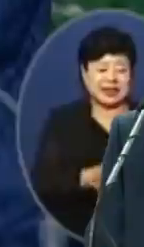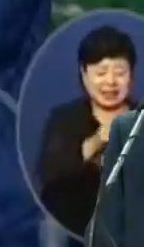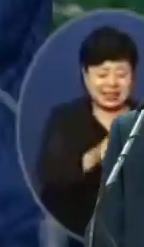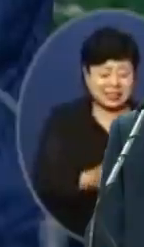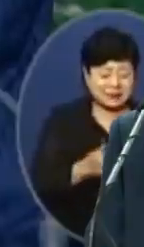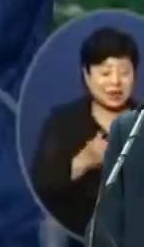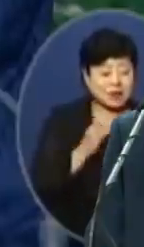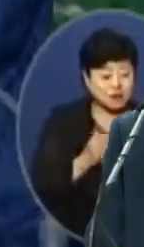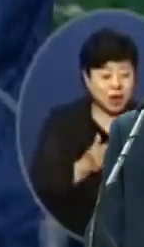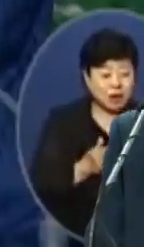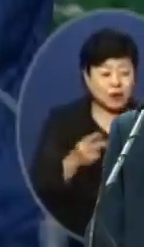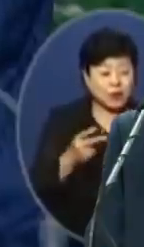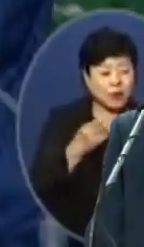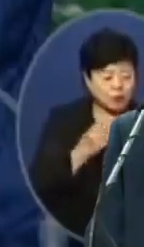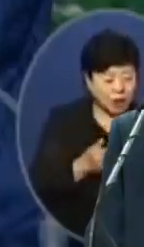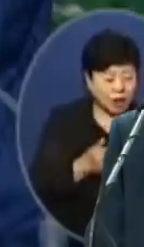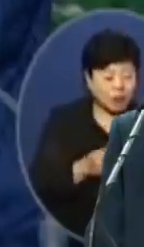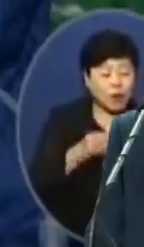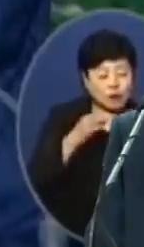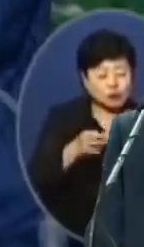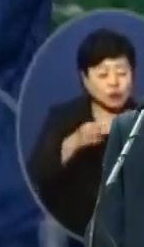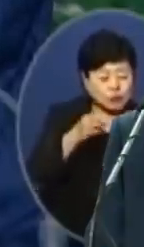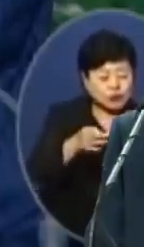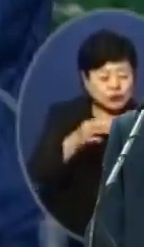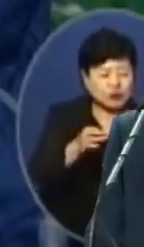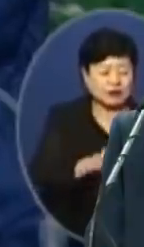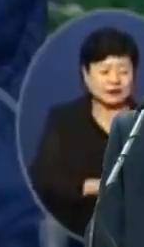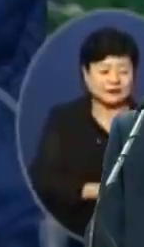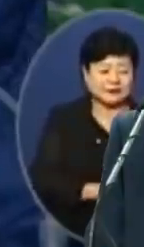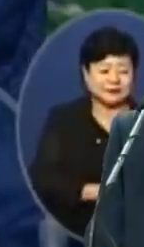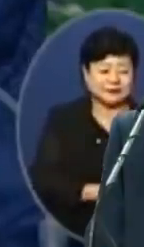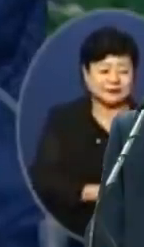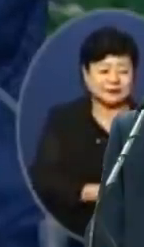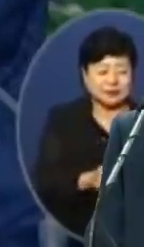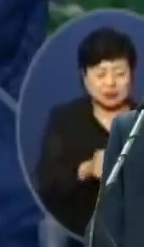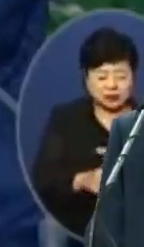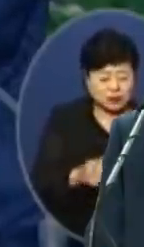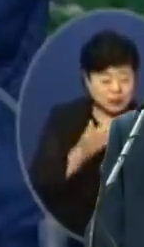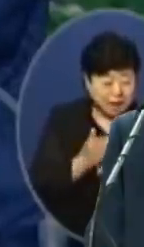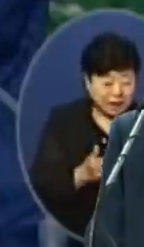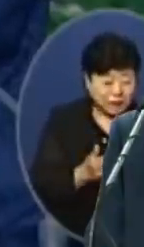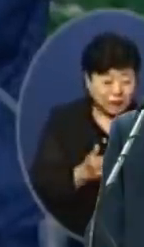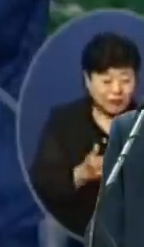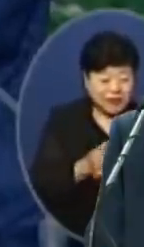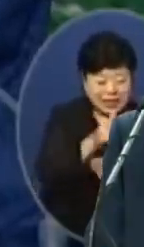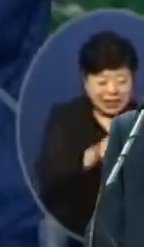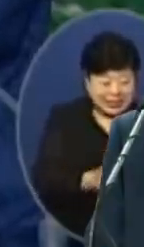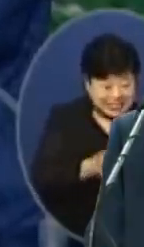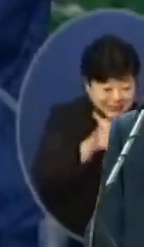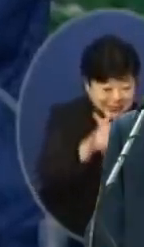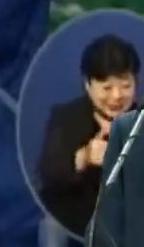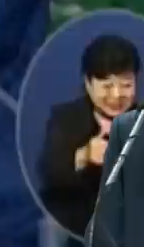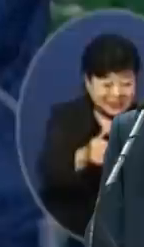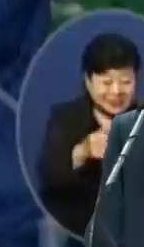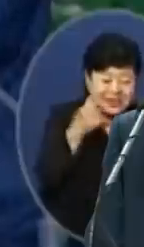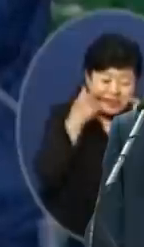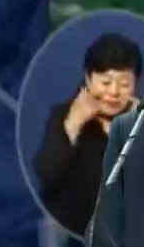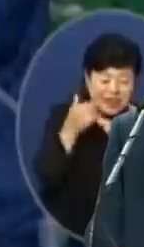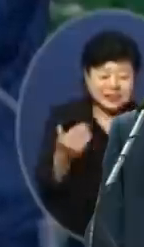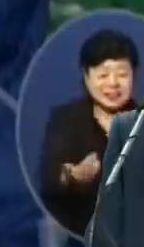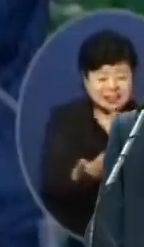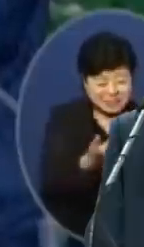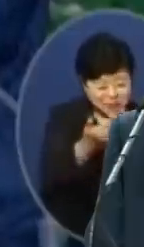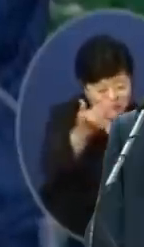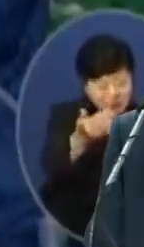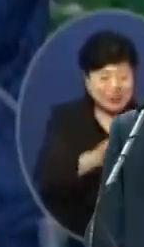하나님께 구하고 또 구하고 부르짖고 또 부르짖고 뒤로 물러가지 않으면 하나님이 반드시 이루어